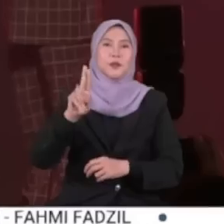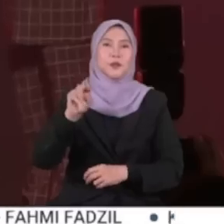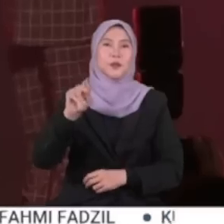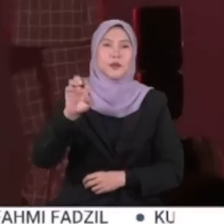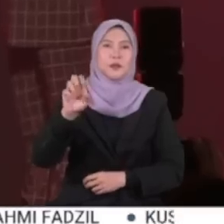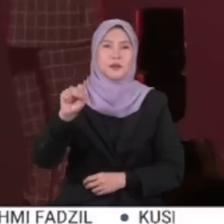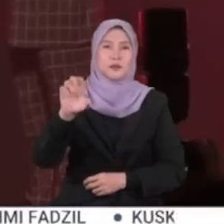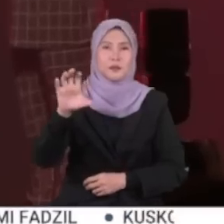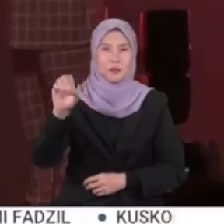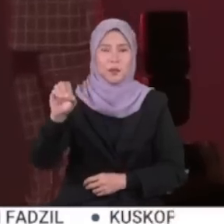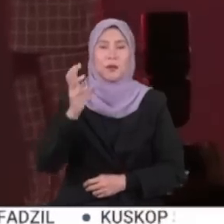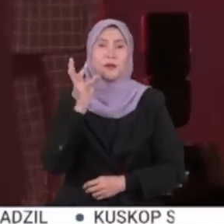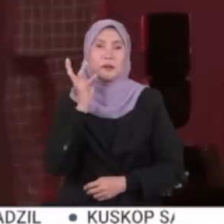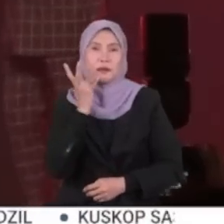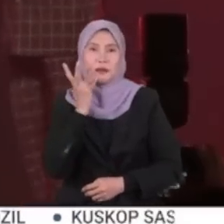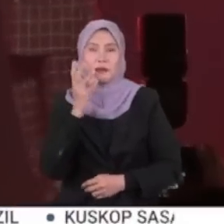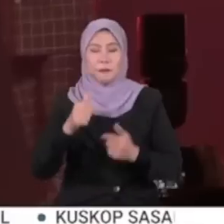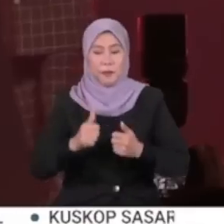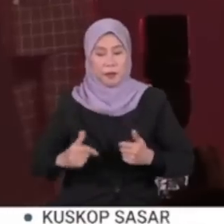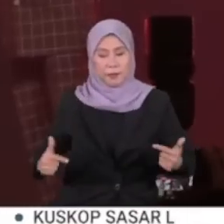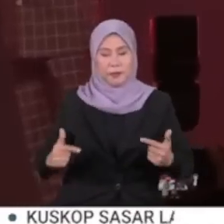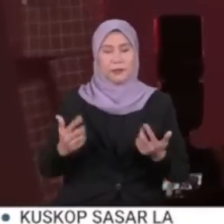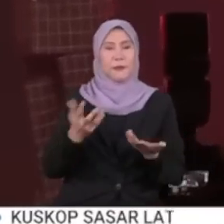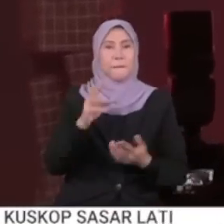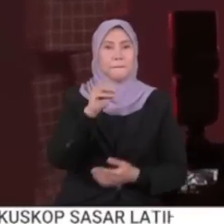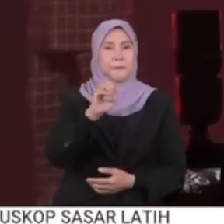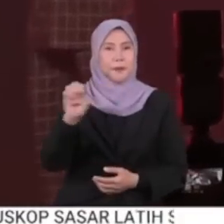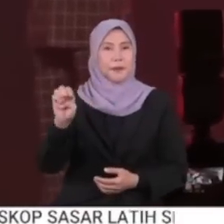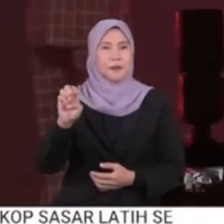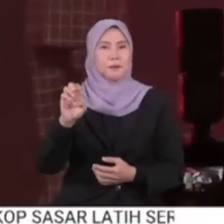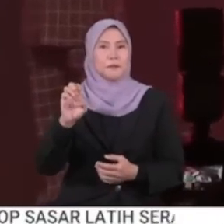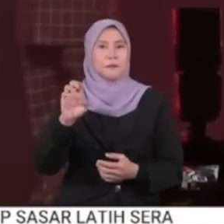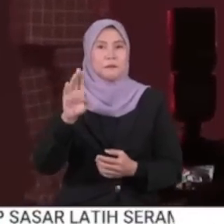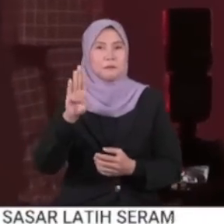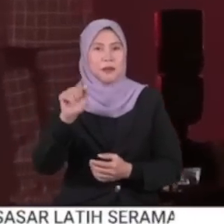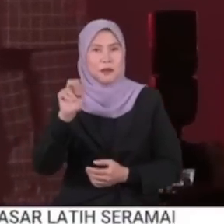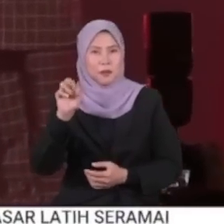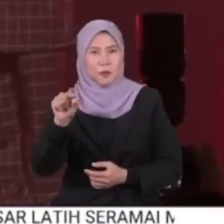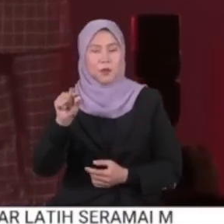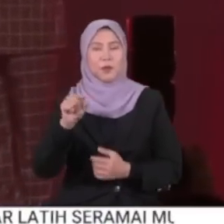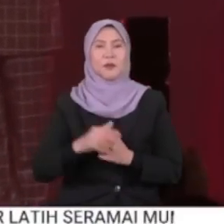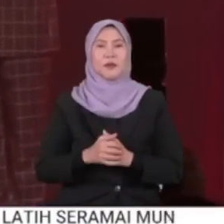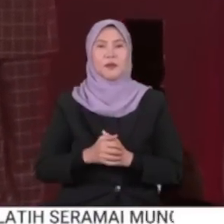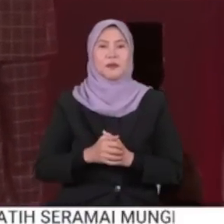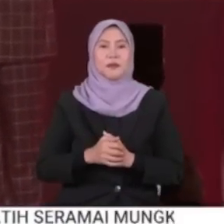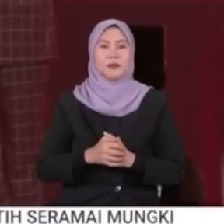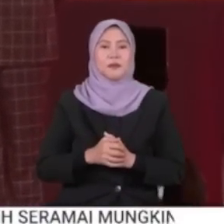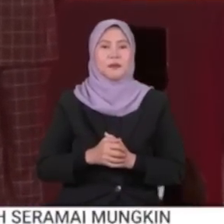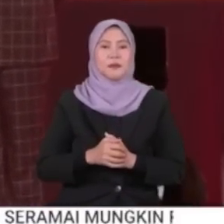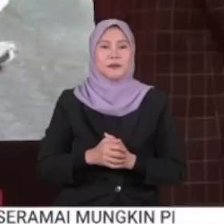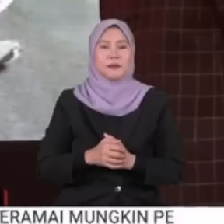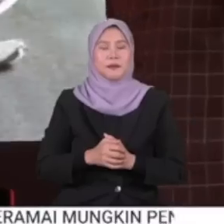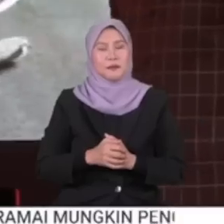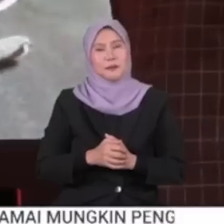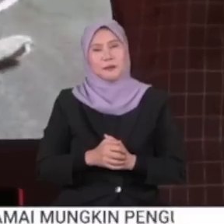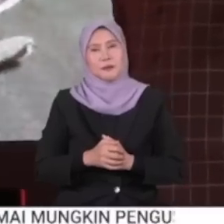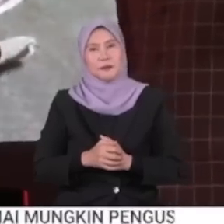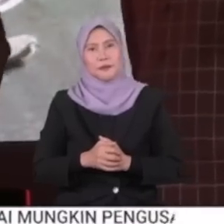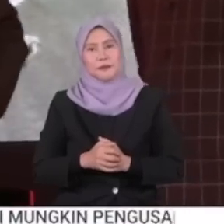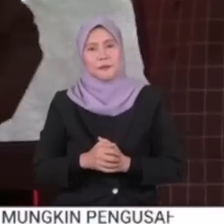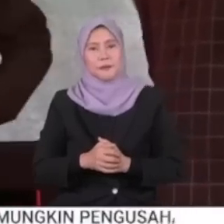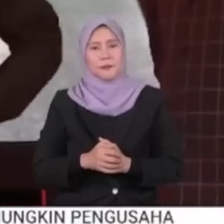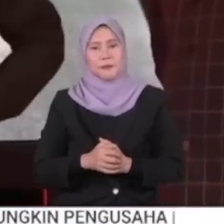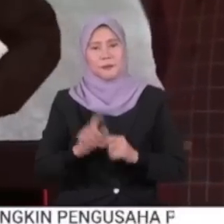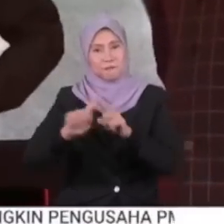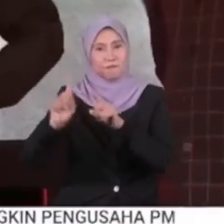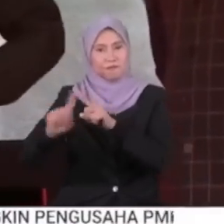UNESCO. Selain nasi Briani, beberapa sajian negeri seperti mi bandung dan sate mual, sambal belangkas kota tinggi dan pepes akan diwartakan.